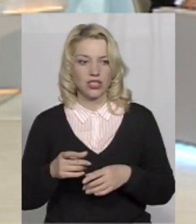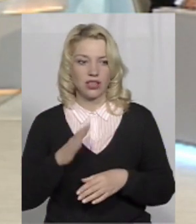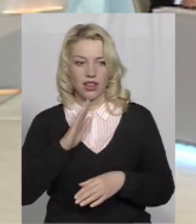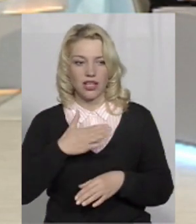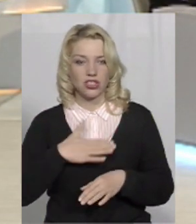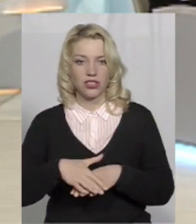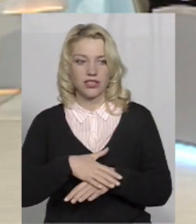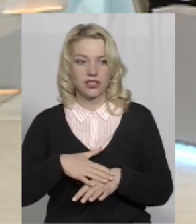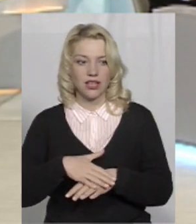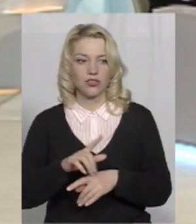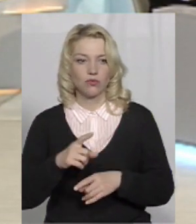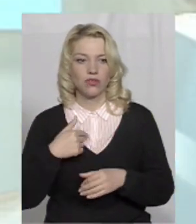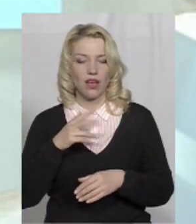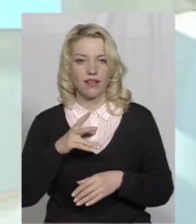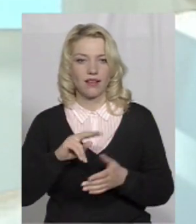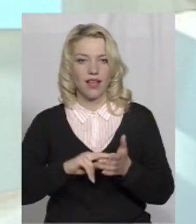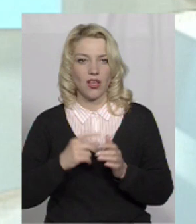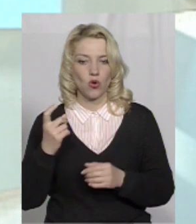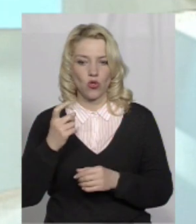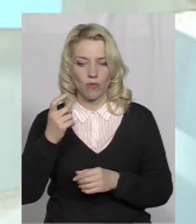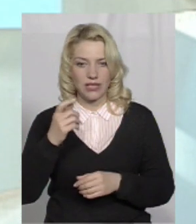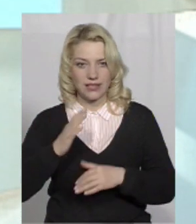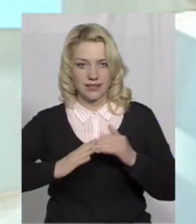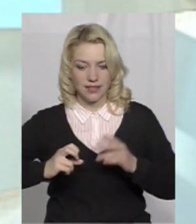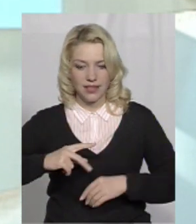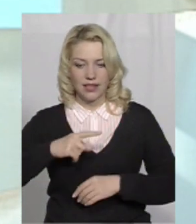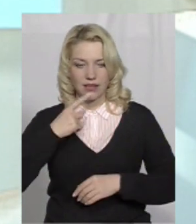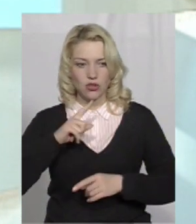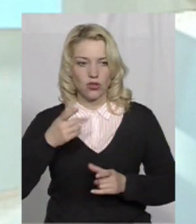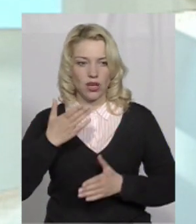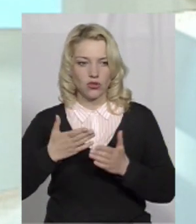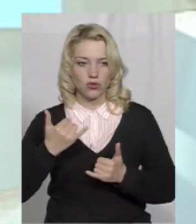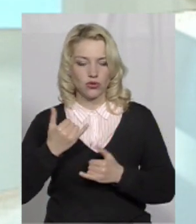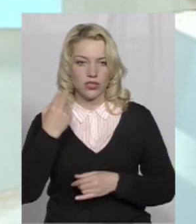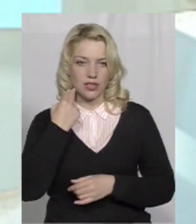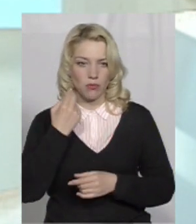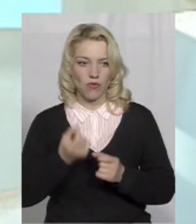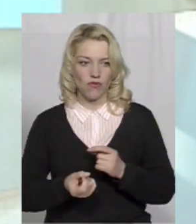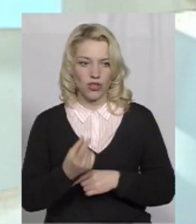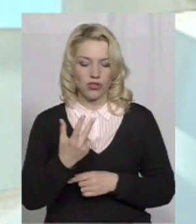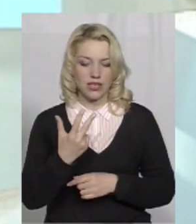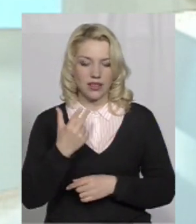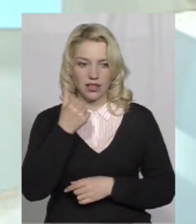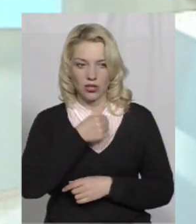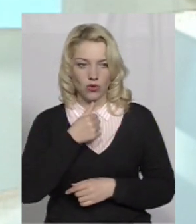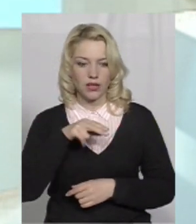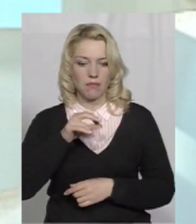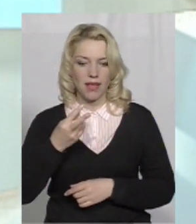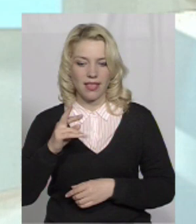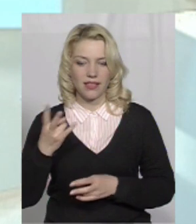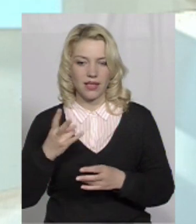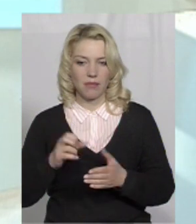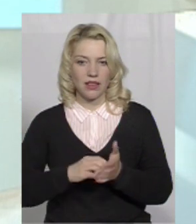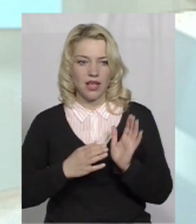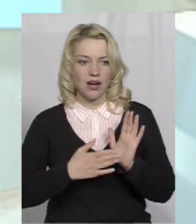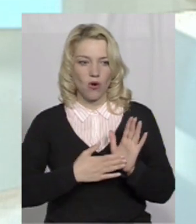населення, тому що я, як економіст, кажу, що якщо сьогодні заборгованість виникла за 3 роки, то й пеню слід